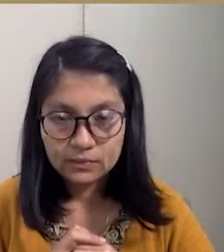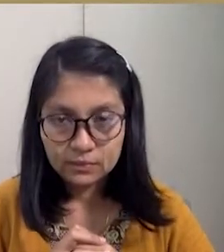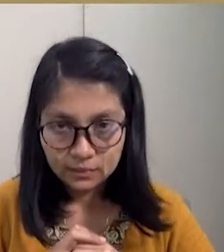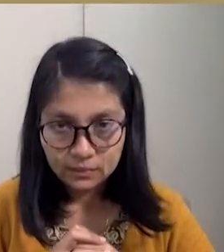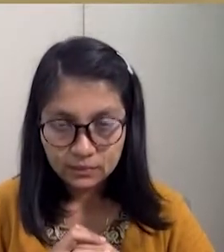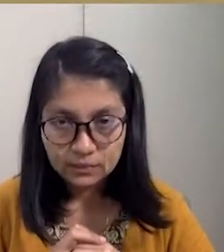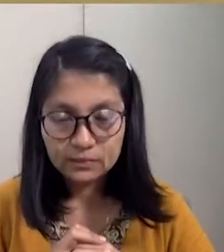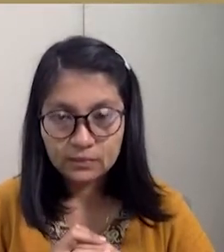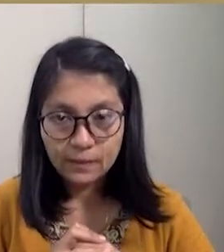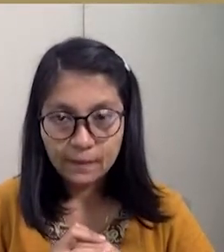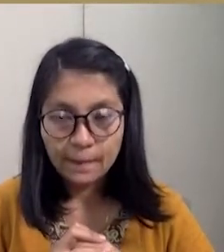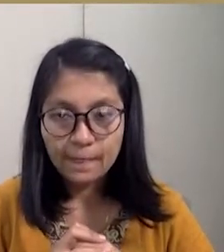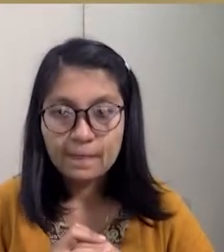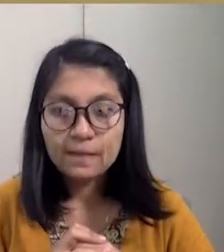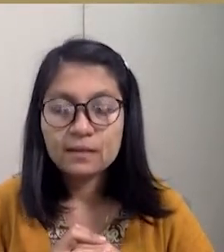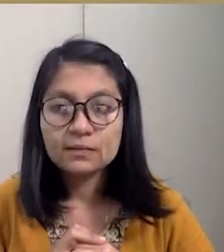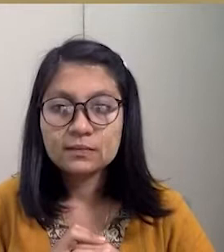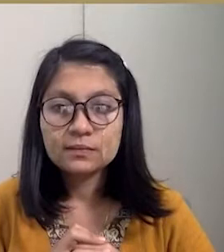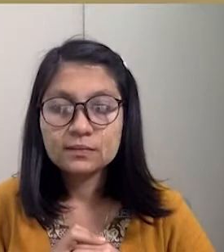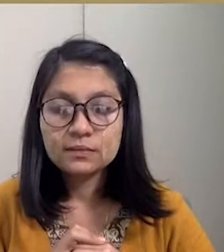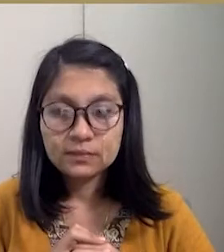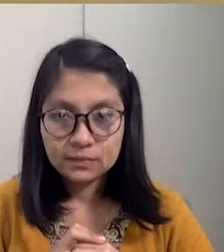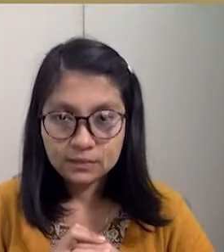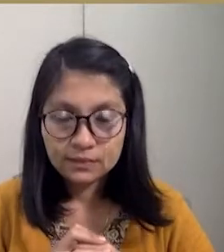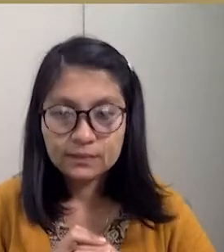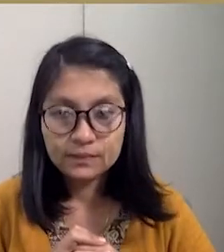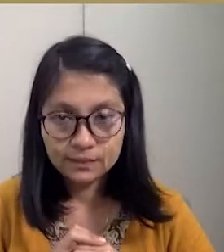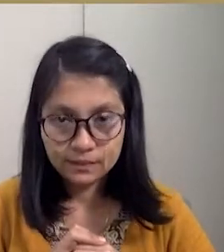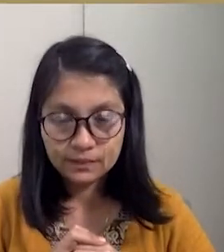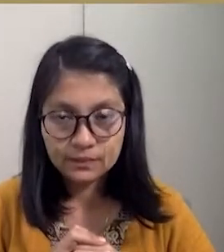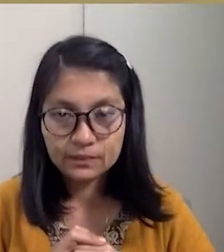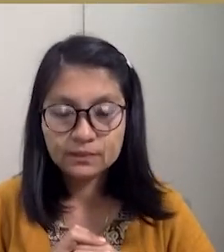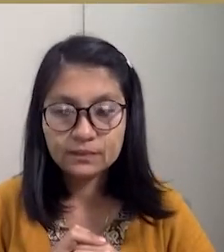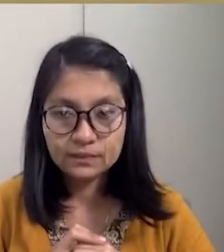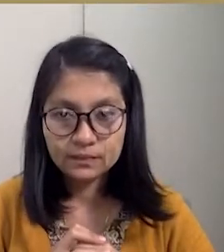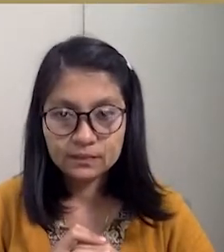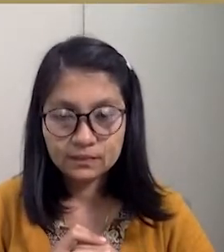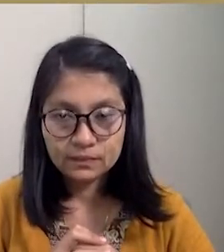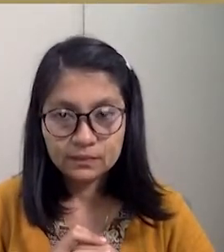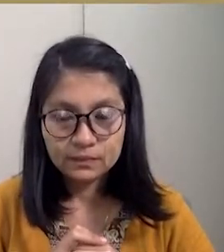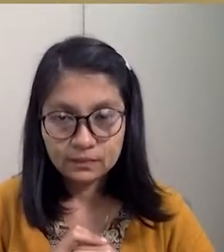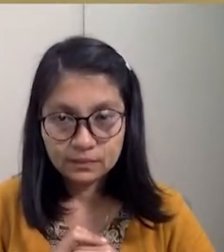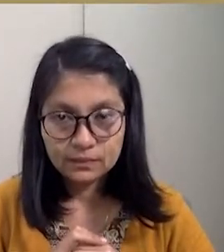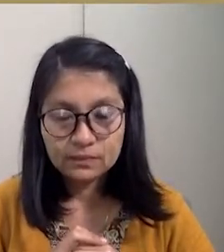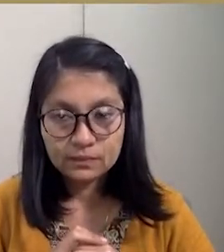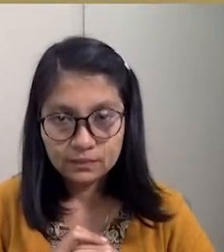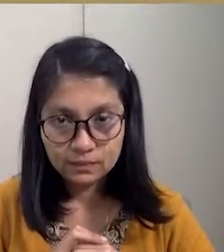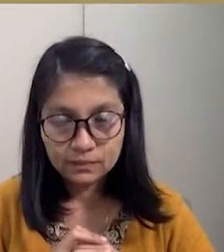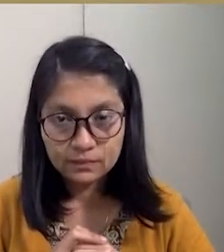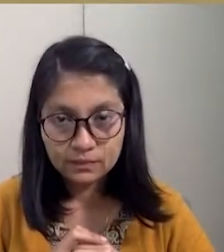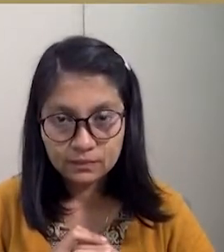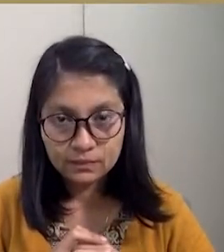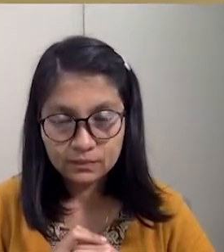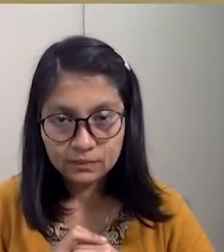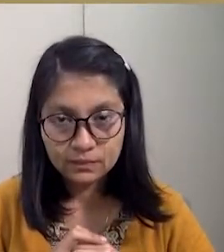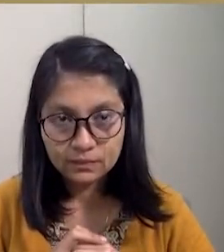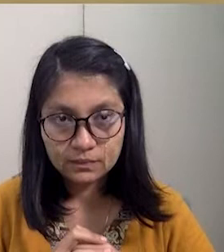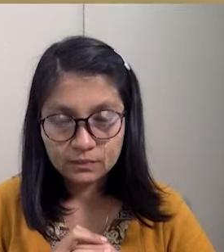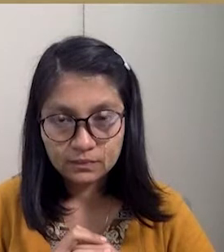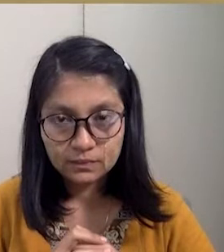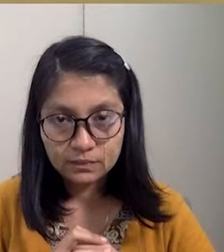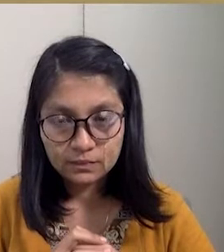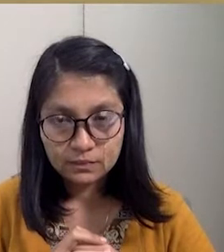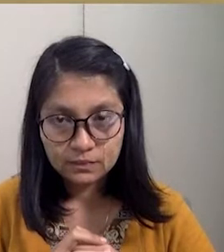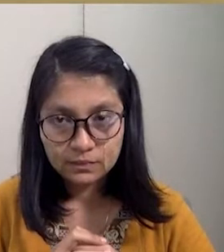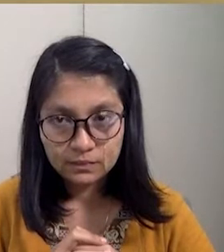e-form ပေါ့လေဒါကသူတို့ဘယ်လိုမှပြန်တဲ့လူတွေကဘယ်လိုပြန်မယ်ဟာလားပဲနေပြန်မယ်ဒါတွေသိရဆိုလို့ချင်းပိုကလည်းဟို